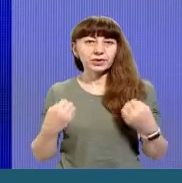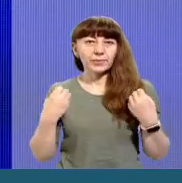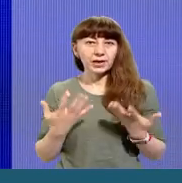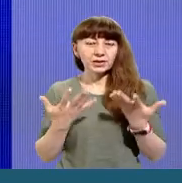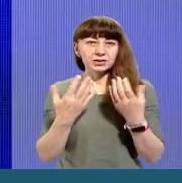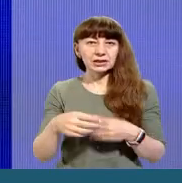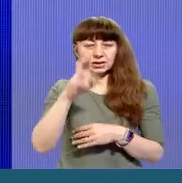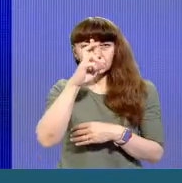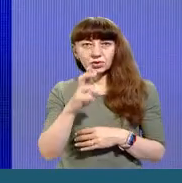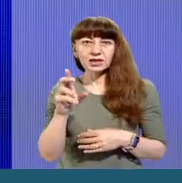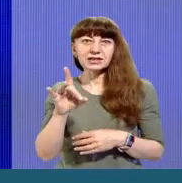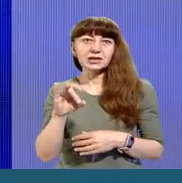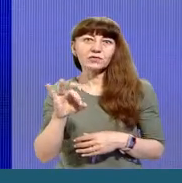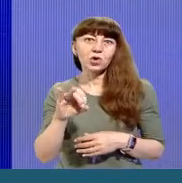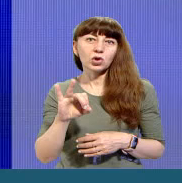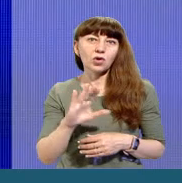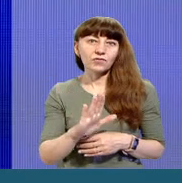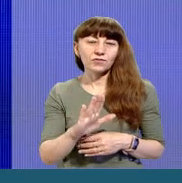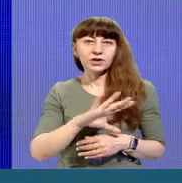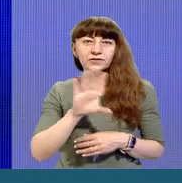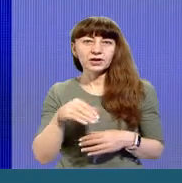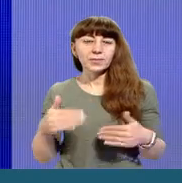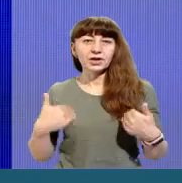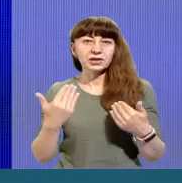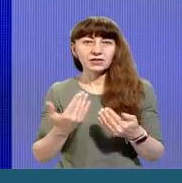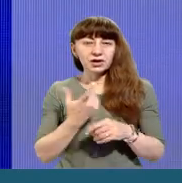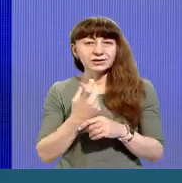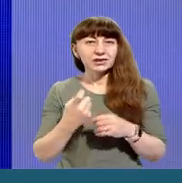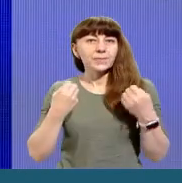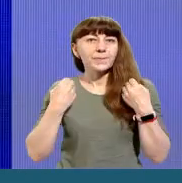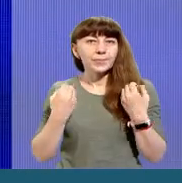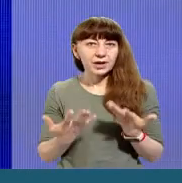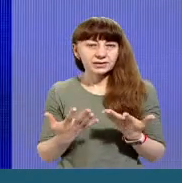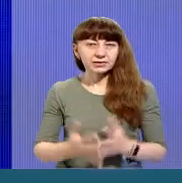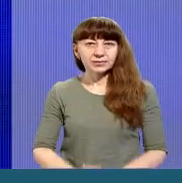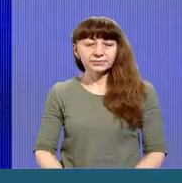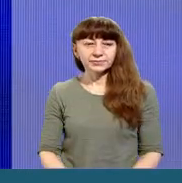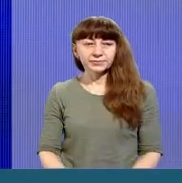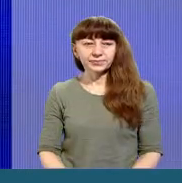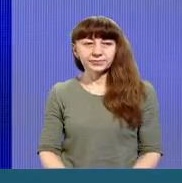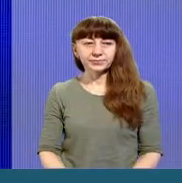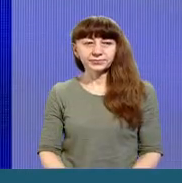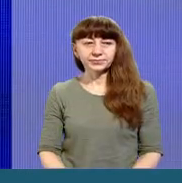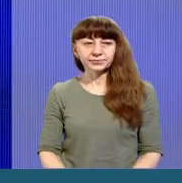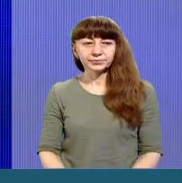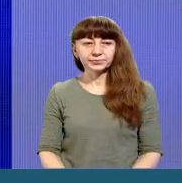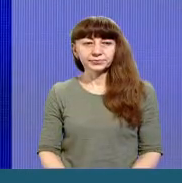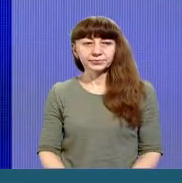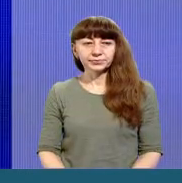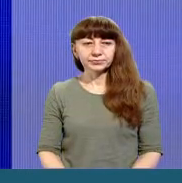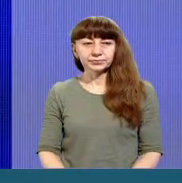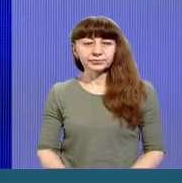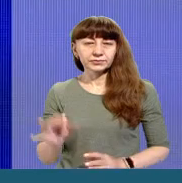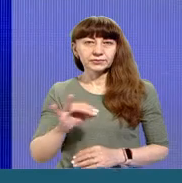халықтың өз құндылығы салынған елтаңбамыз бар, және халықтың жадындағы